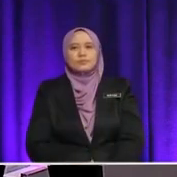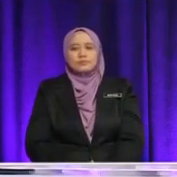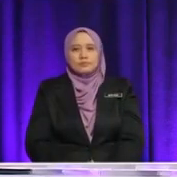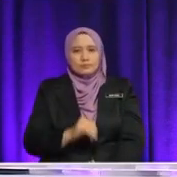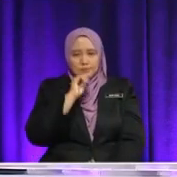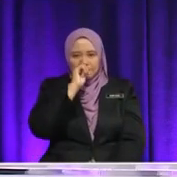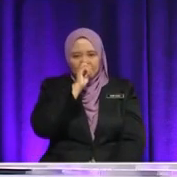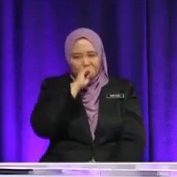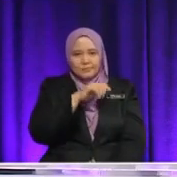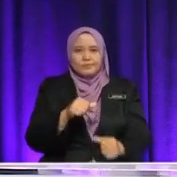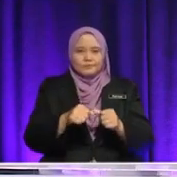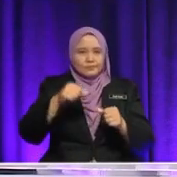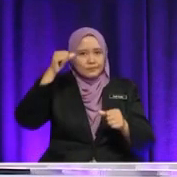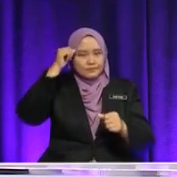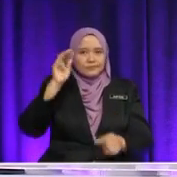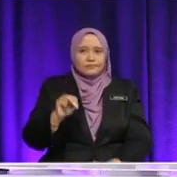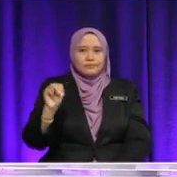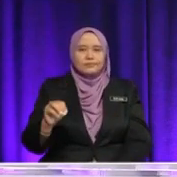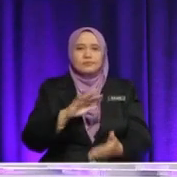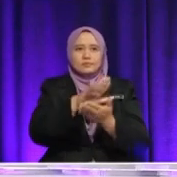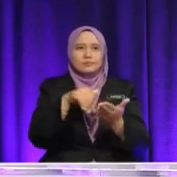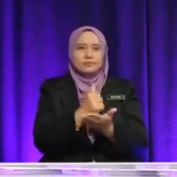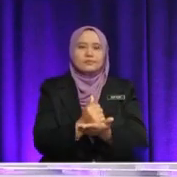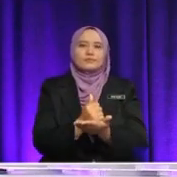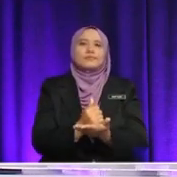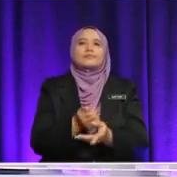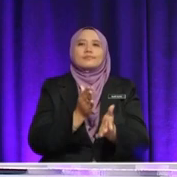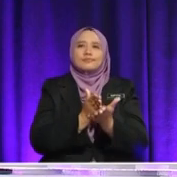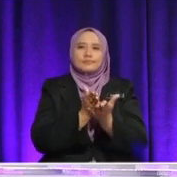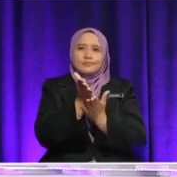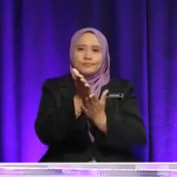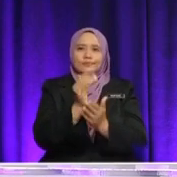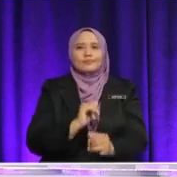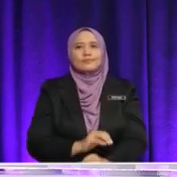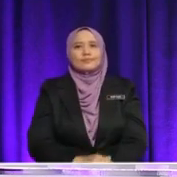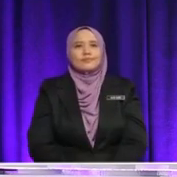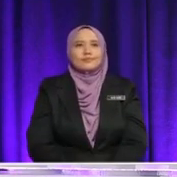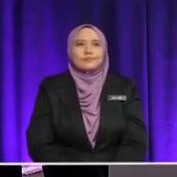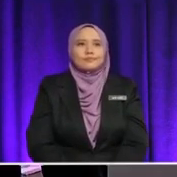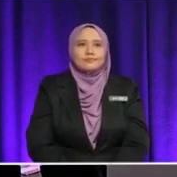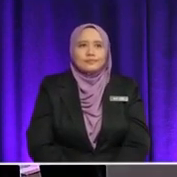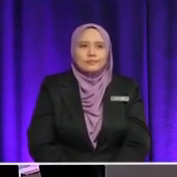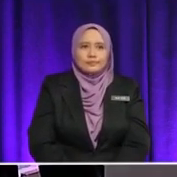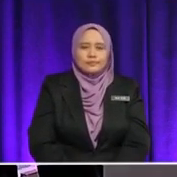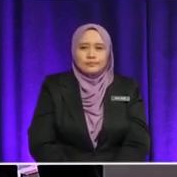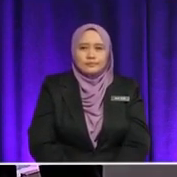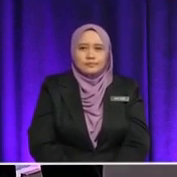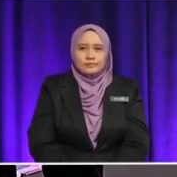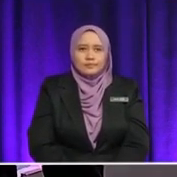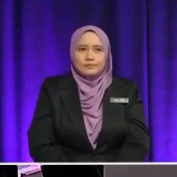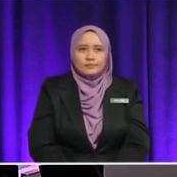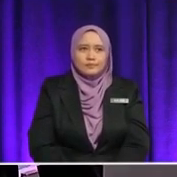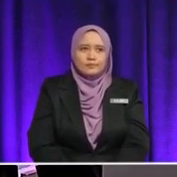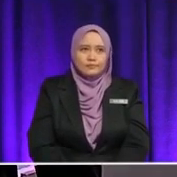murid baik kita pergi ke seterusnya sego Oke seterusnya soalnya hebat selesai